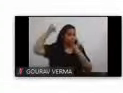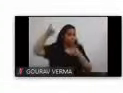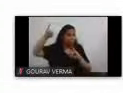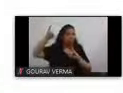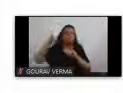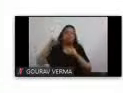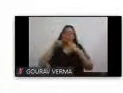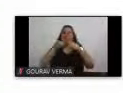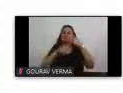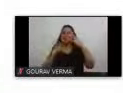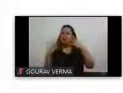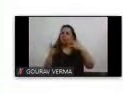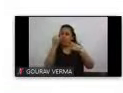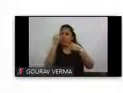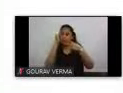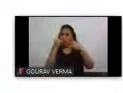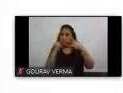एबिलिटी